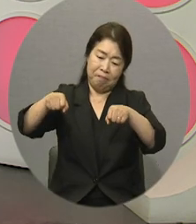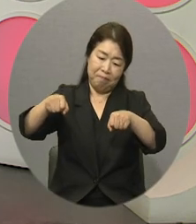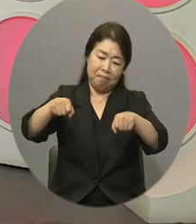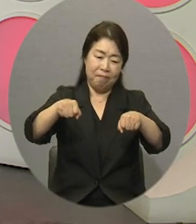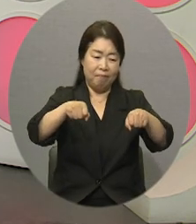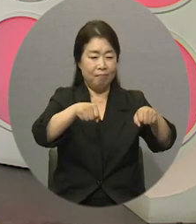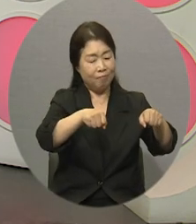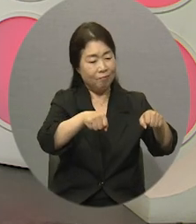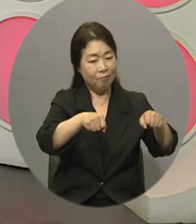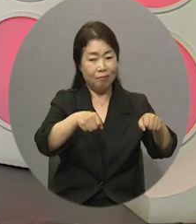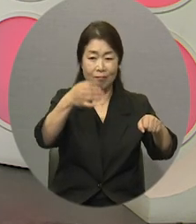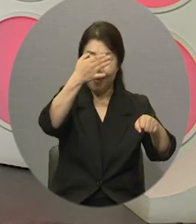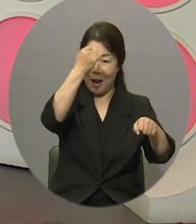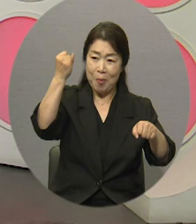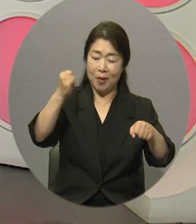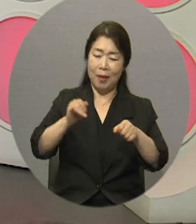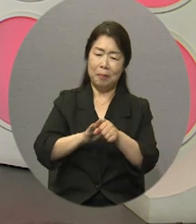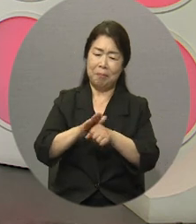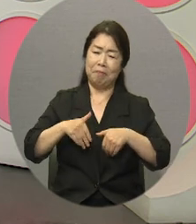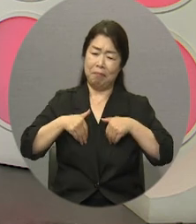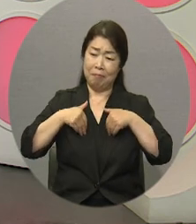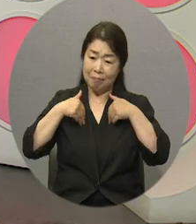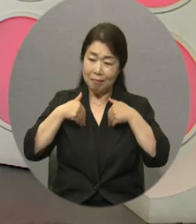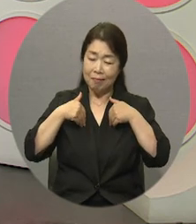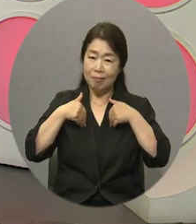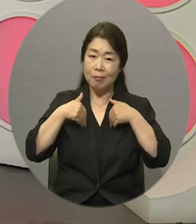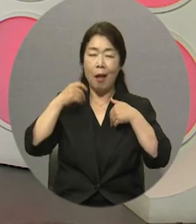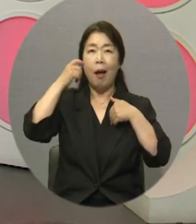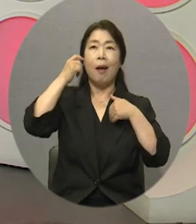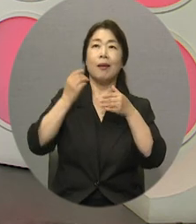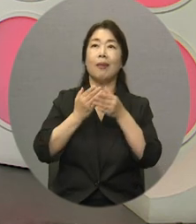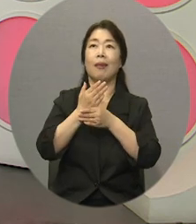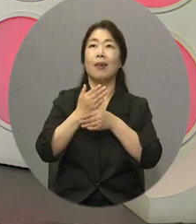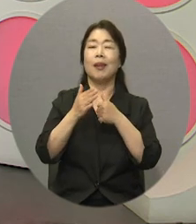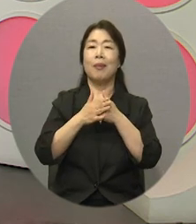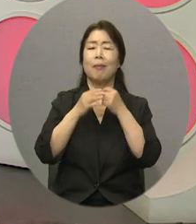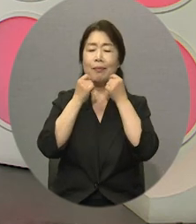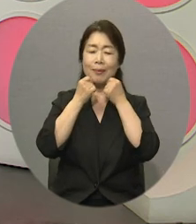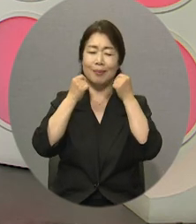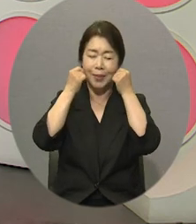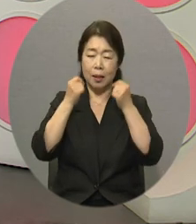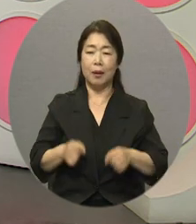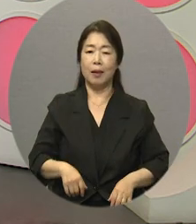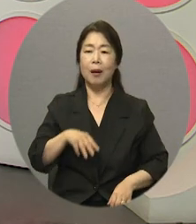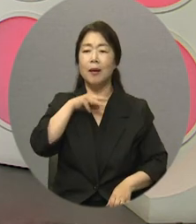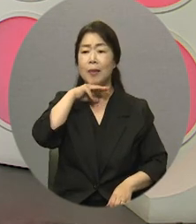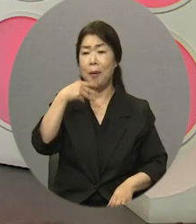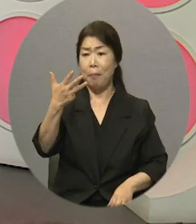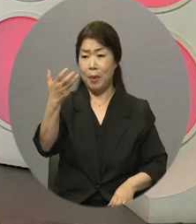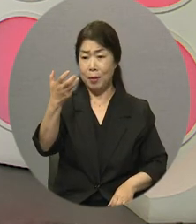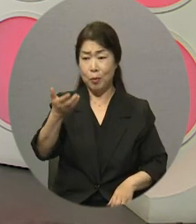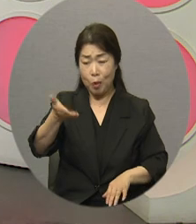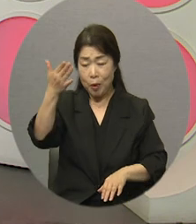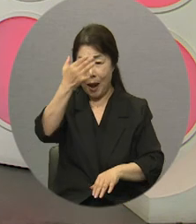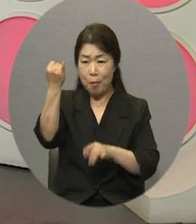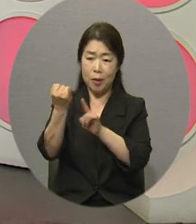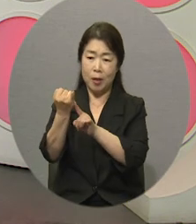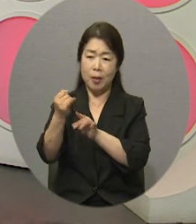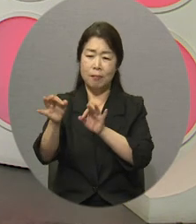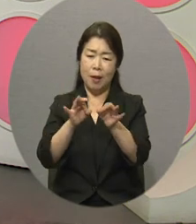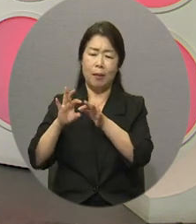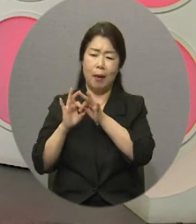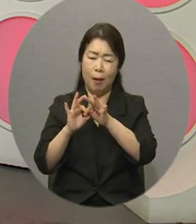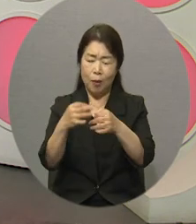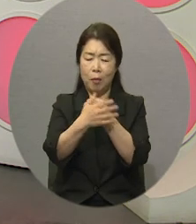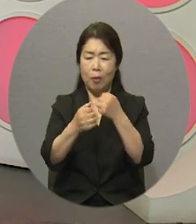할머니의 순박한 정의 웃음이 지어졌고요. 80 넘은 우리 할머니 오래오래 시장을